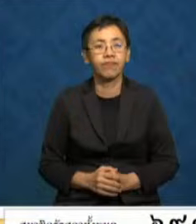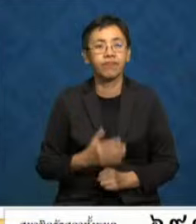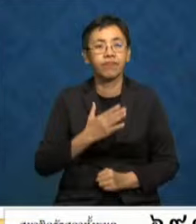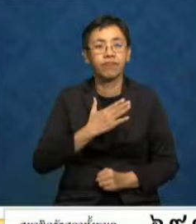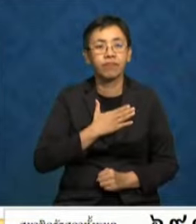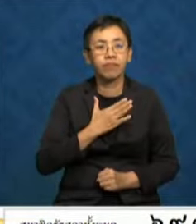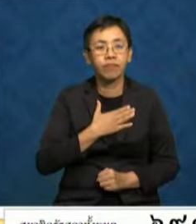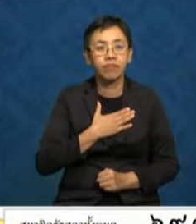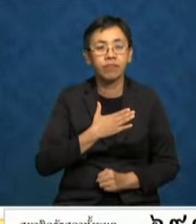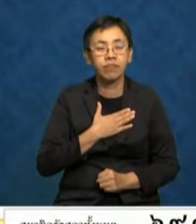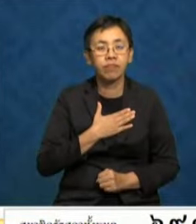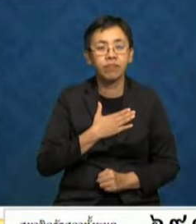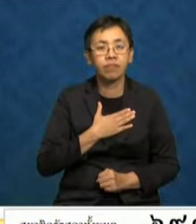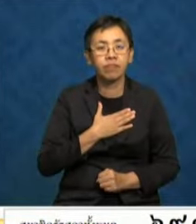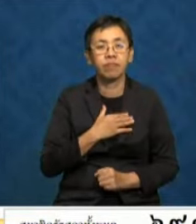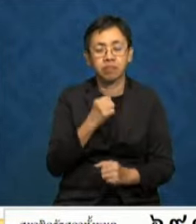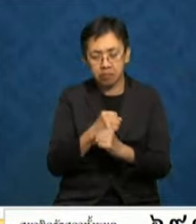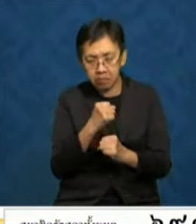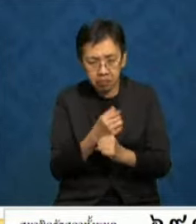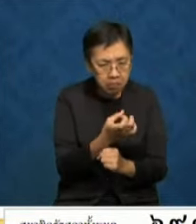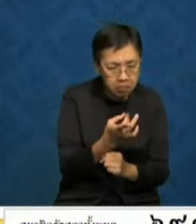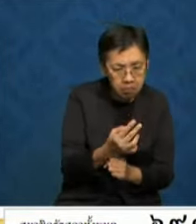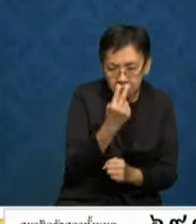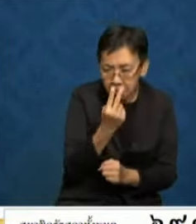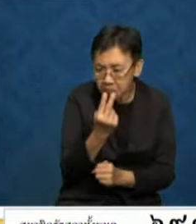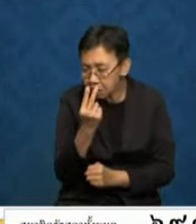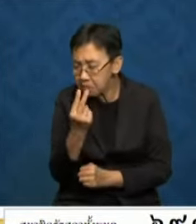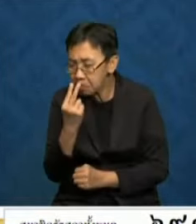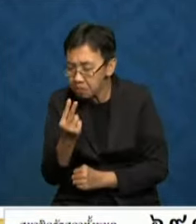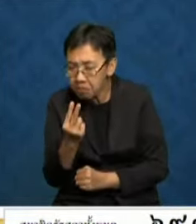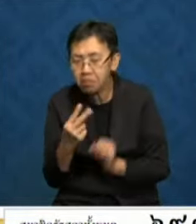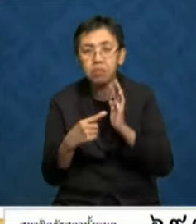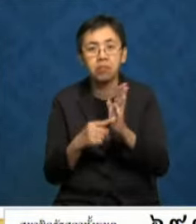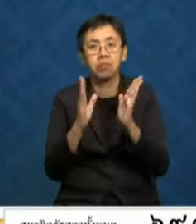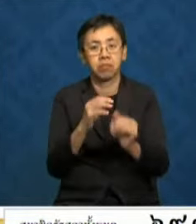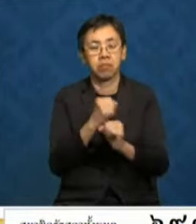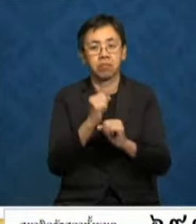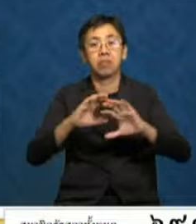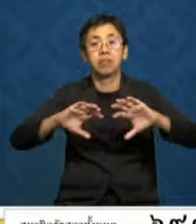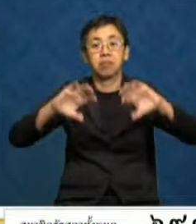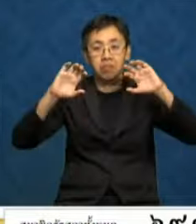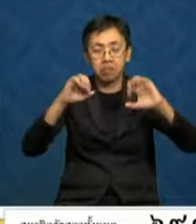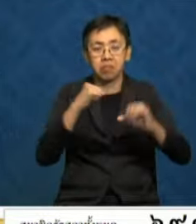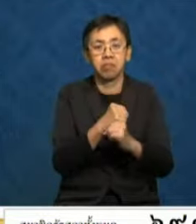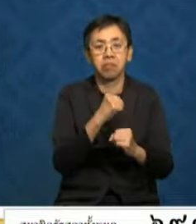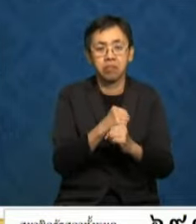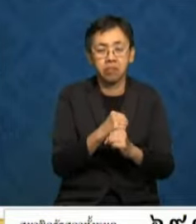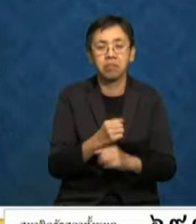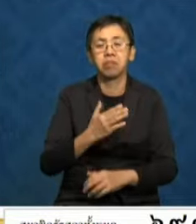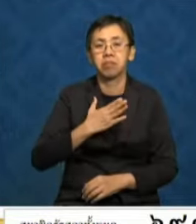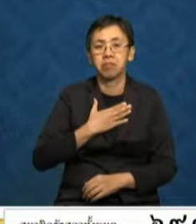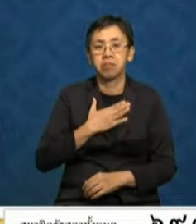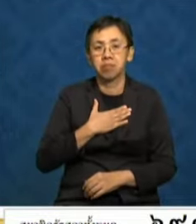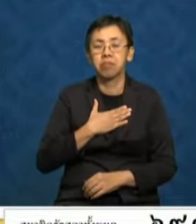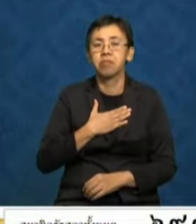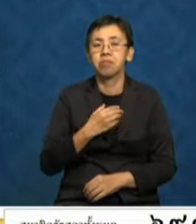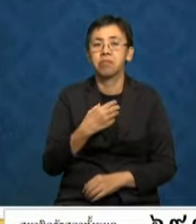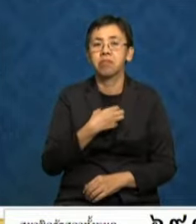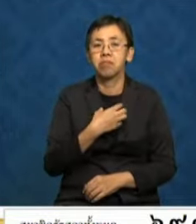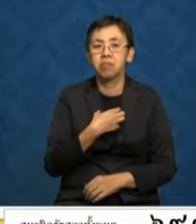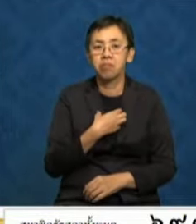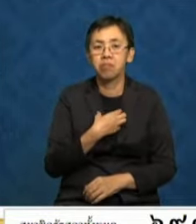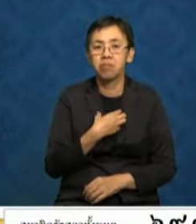ที่จะได้เห็นการทำงานด้วยในหลายๆส่วนของทางด้านข้าราชการประจำซึ่งวันนี้ผมก็ต้องบอกครับว่าผมอยาก